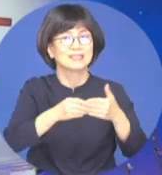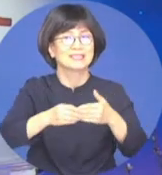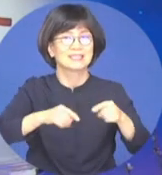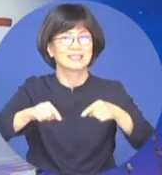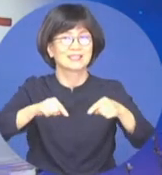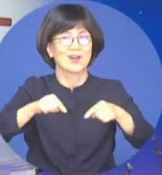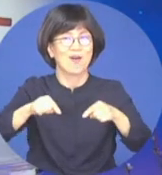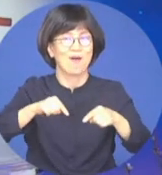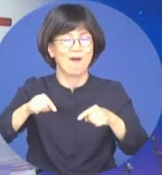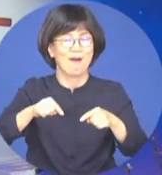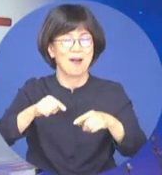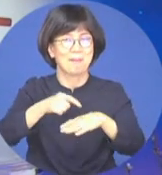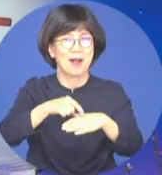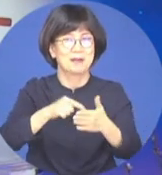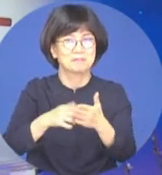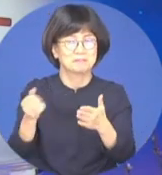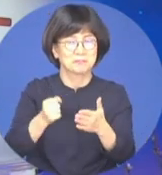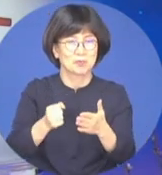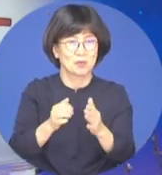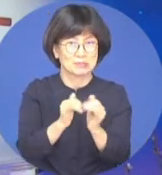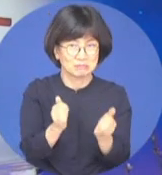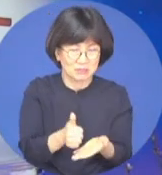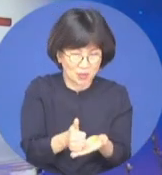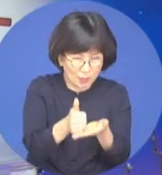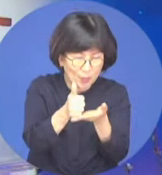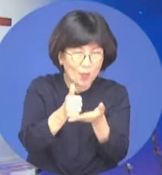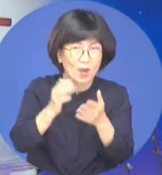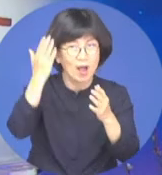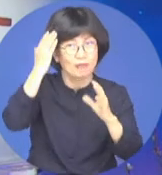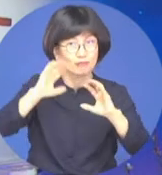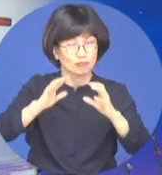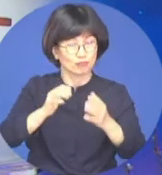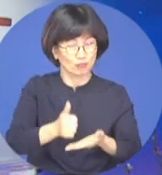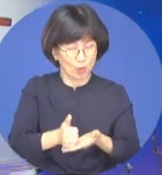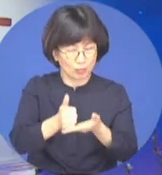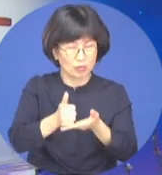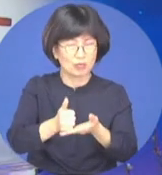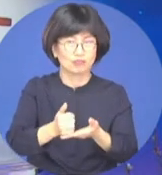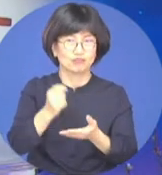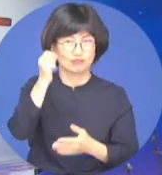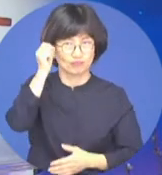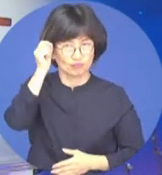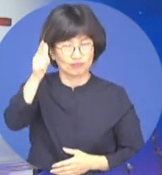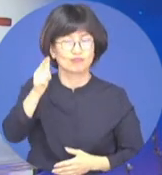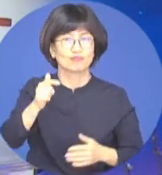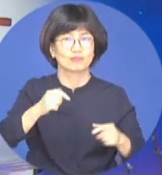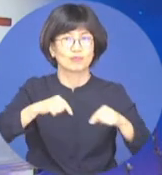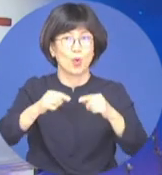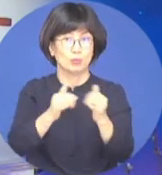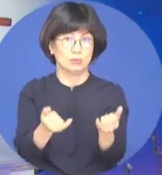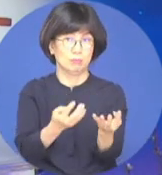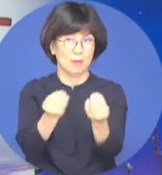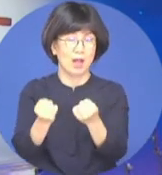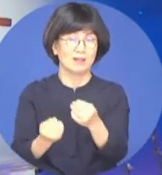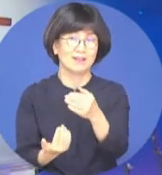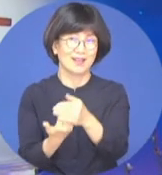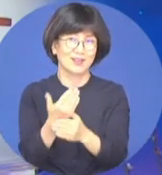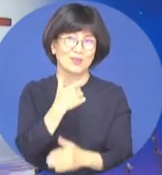시민을 섬기고 또 우리 대한민국을 섬길 수 있는 훌륭한 정치인들 많이 나오면 좋을 것 같습니다. 아멘.